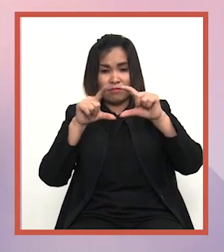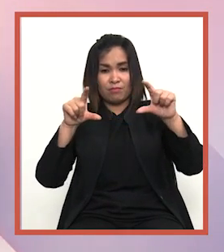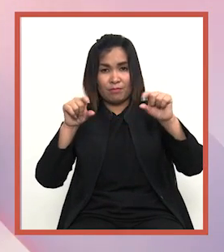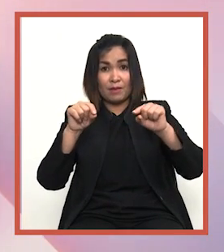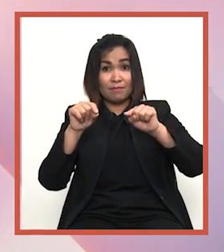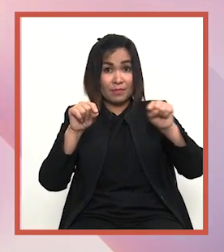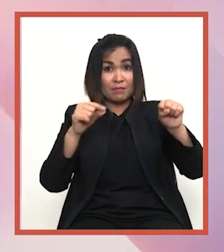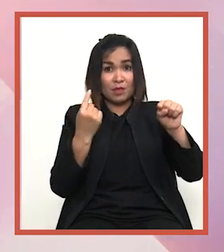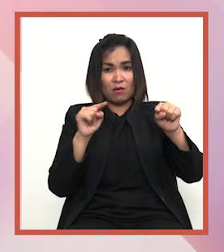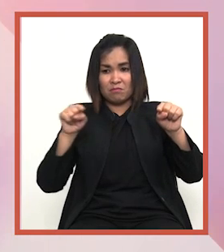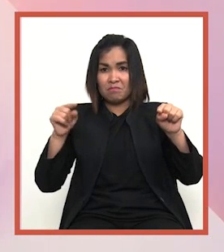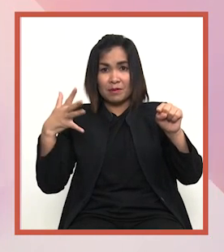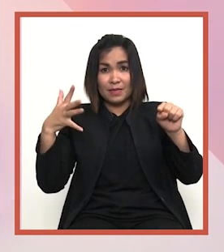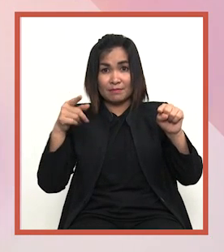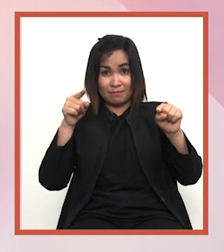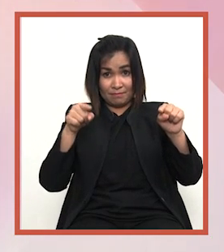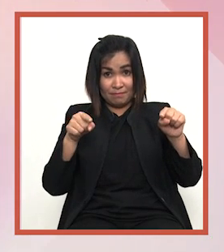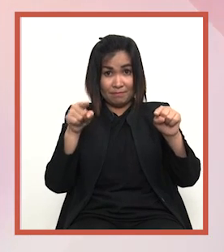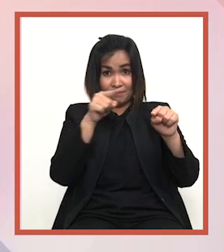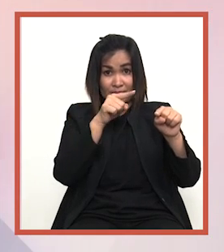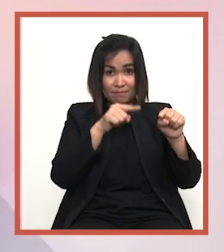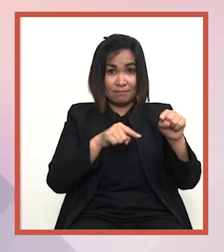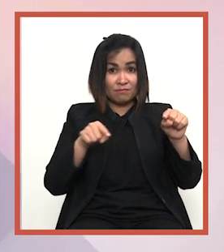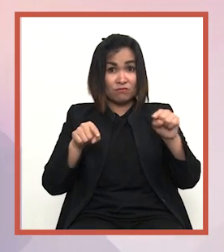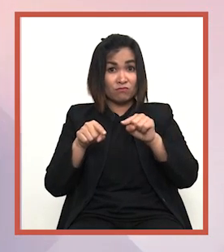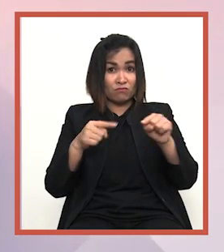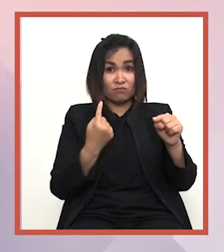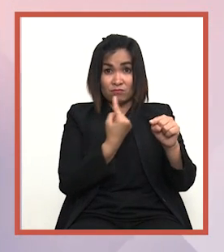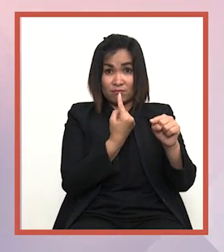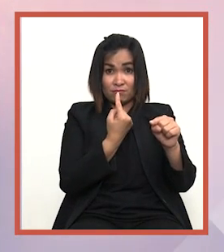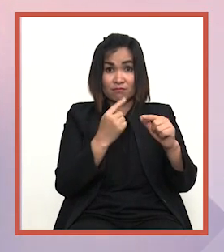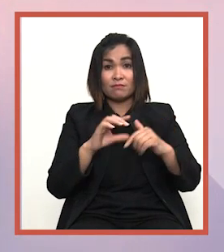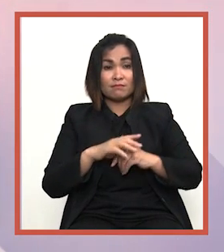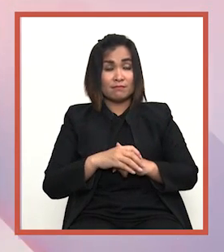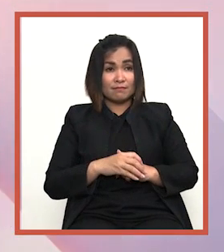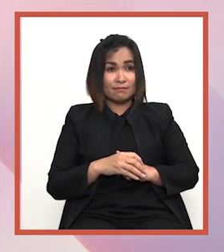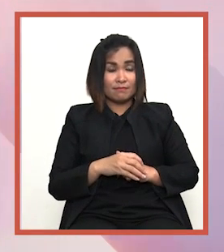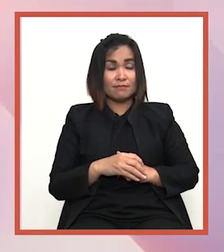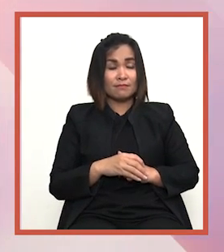ด้านขวาออกนะครับให้เหลือแต่ขีดด้านซ้ายอย่างเดียวนะครับ